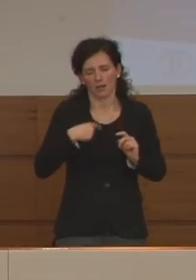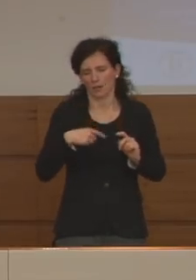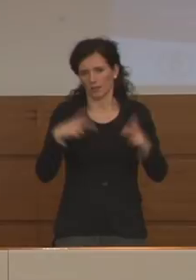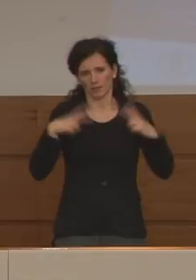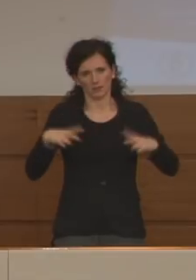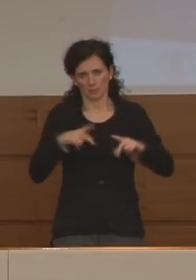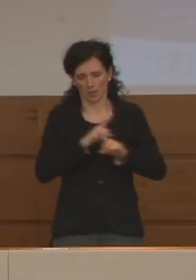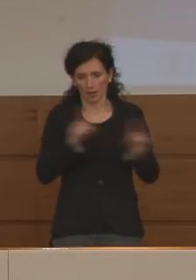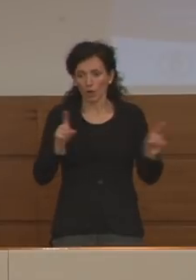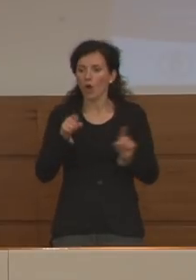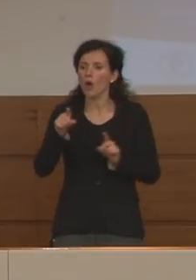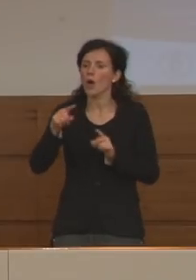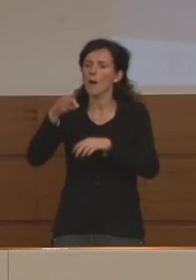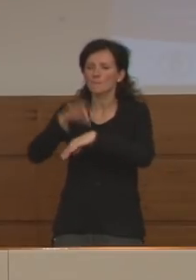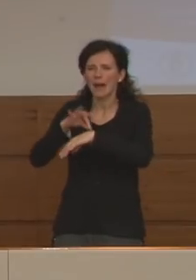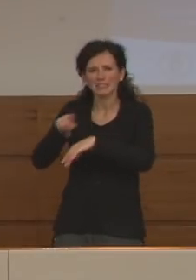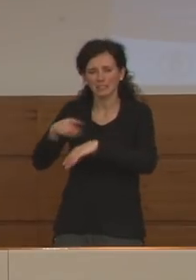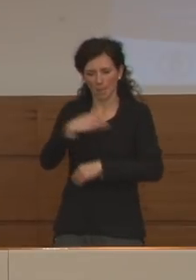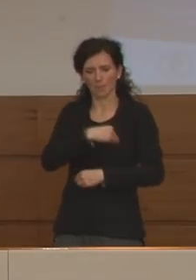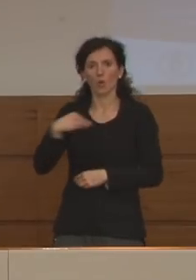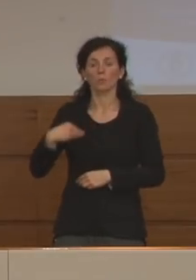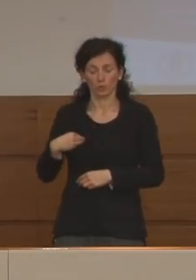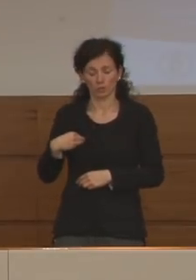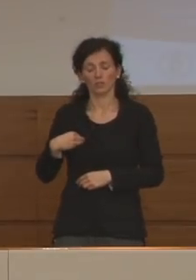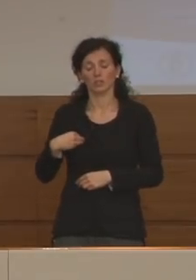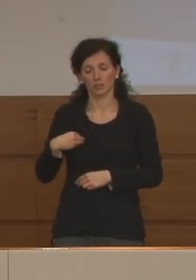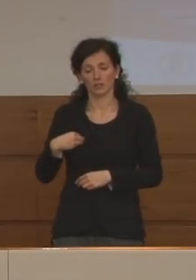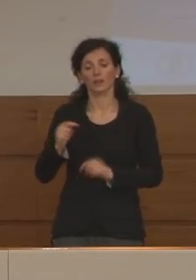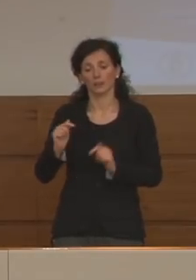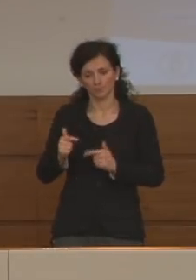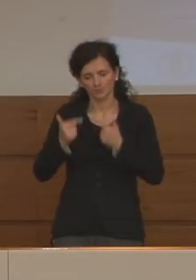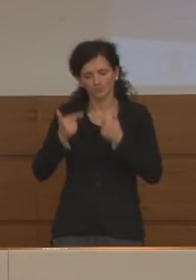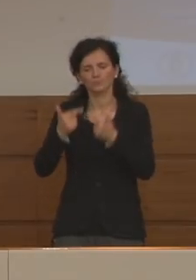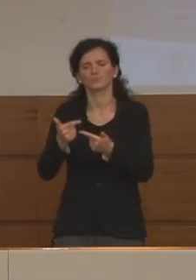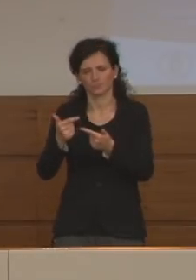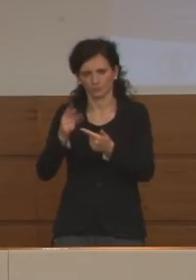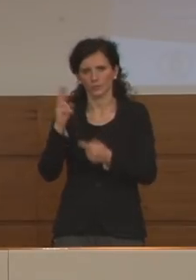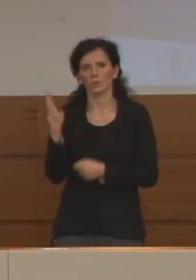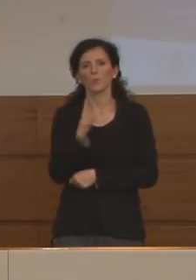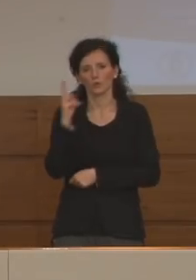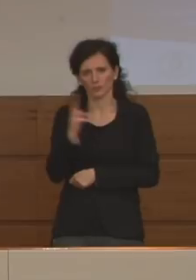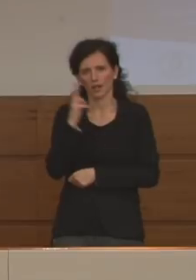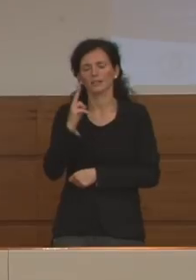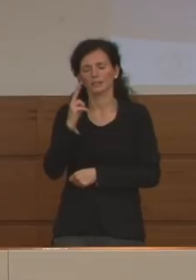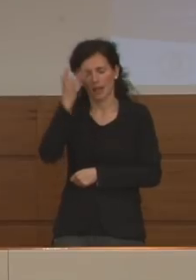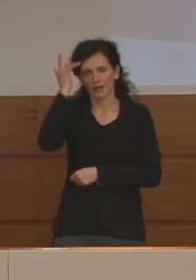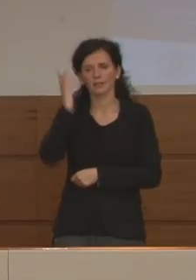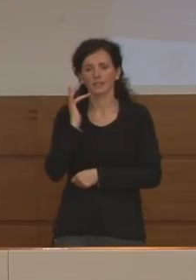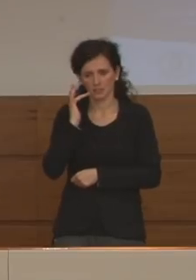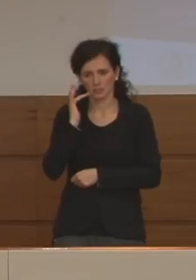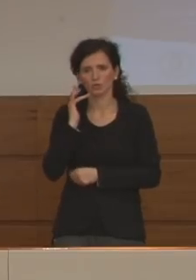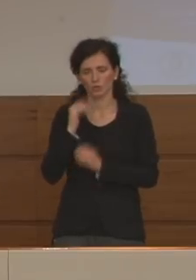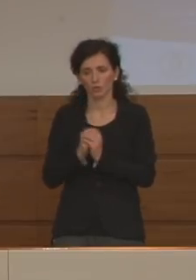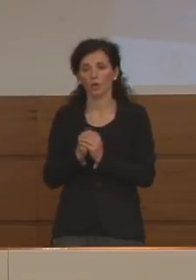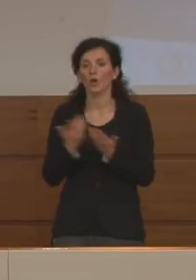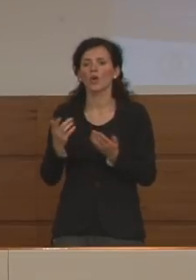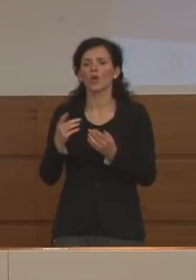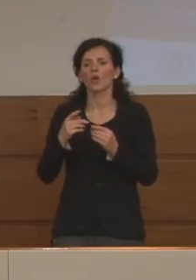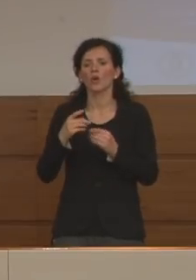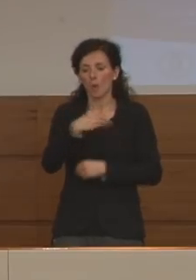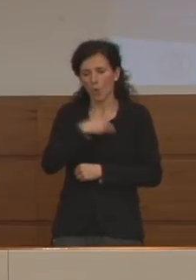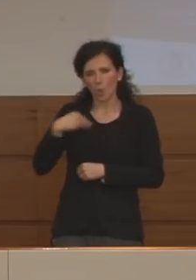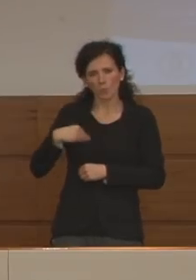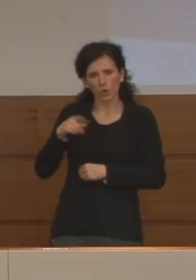polmonite è una patologia prevalente è una patologia che è una mortalità fortunatamente per alcune forme di polmonite abbiamo degli strumenti